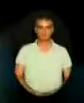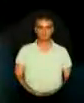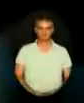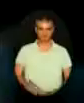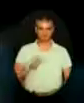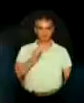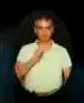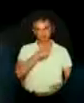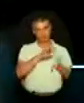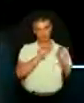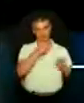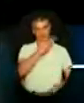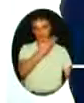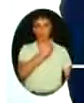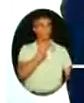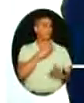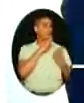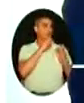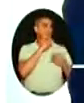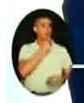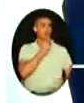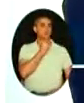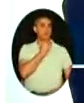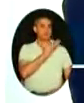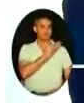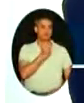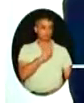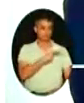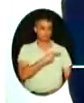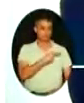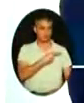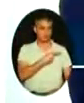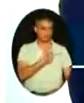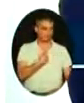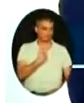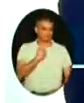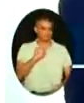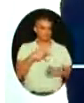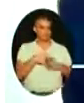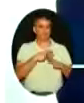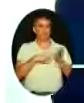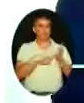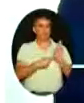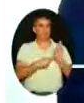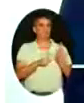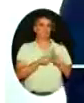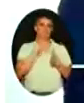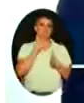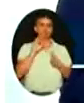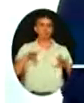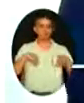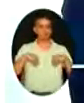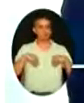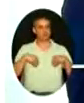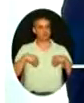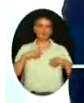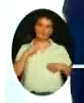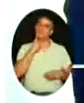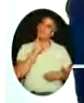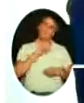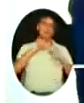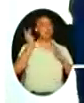יריב אופנהיימר, אתה ראשון. דיברנו הרבה על שמעון פרס השבוע, ולי קצת הפריע שמציגים אותו כאיש של קונצנזוס והמאמי